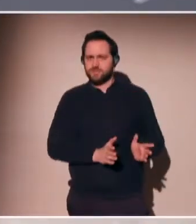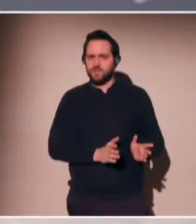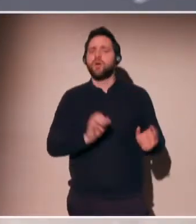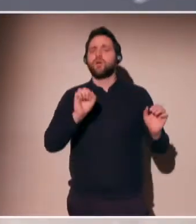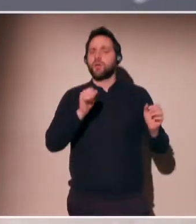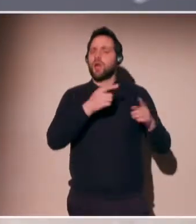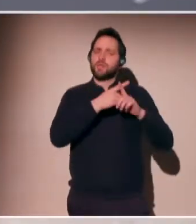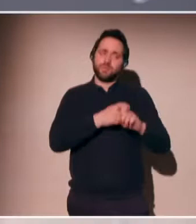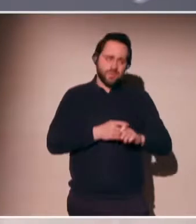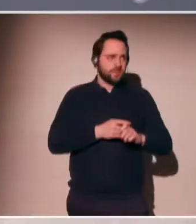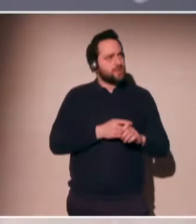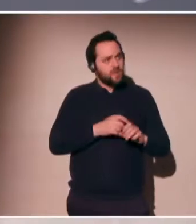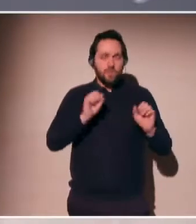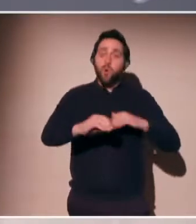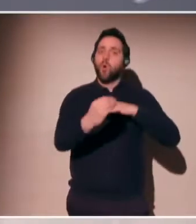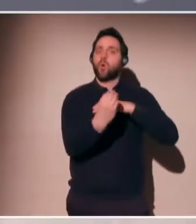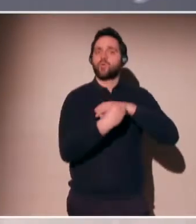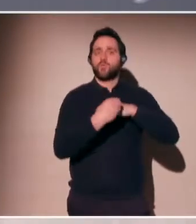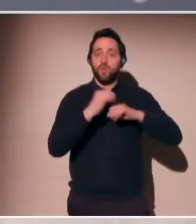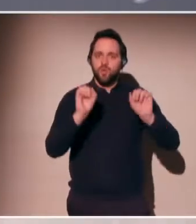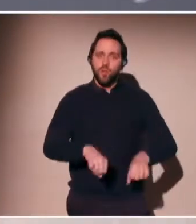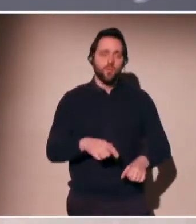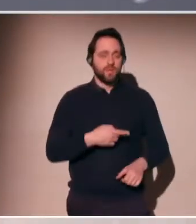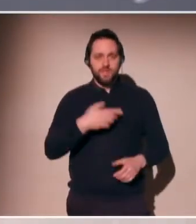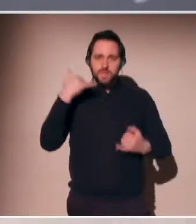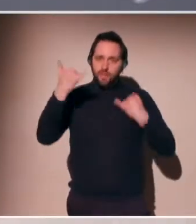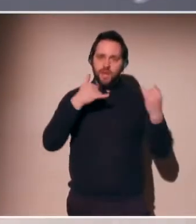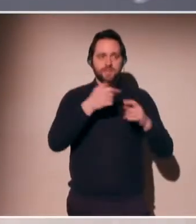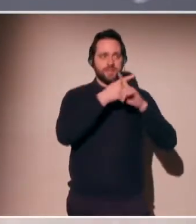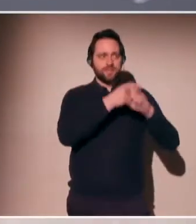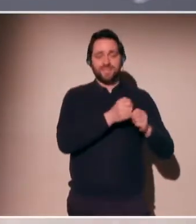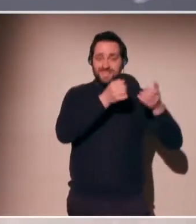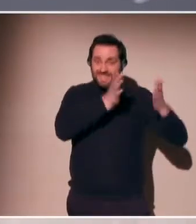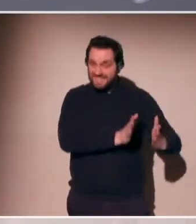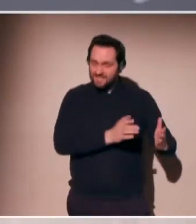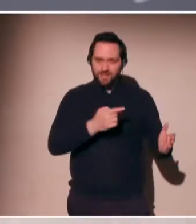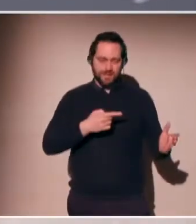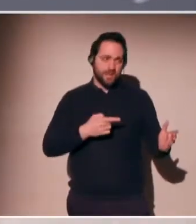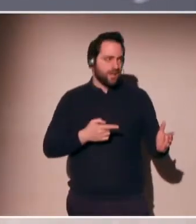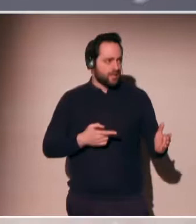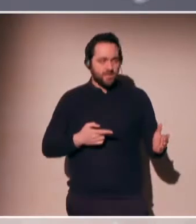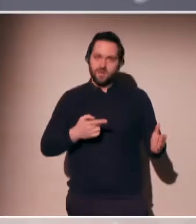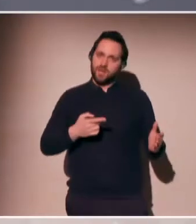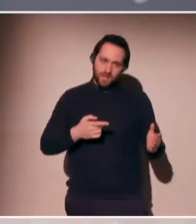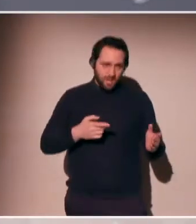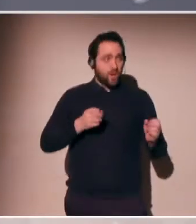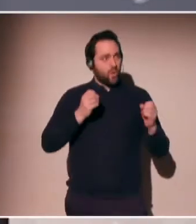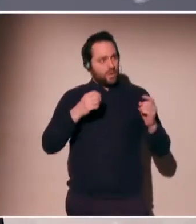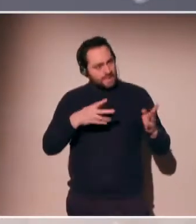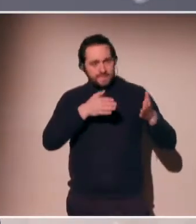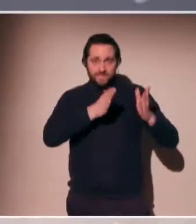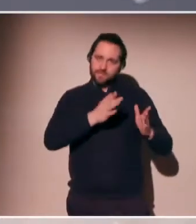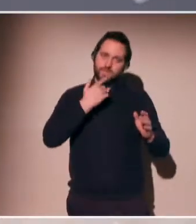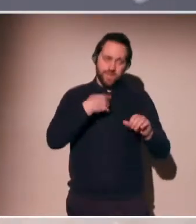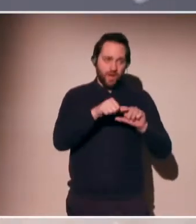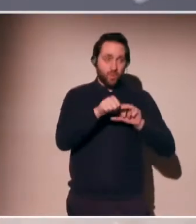Mais je pense que c'est extrêmement important que si l'algorithme, entre guillemets, décide, je comprends bien ce qu'il a voulu dire, il faut que les critères sur lesquels il décide, ce soit nous qui